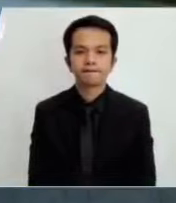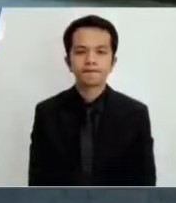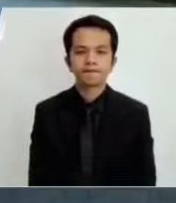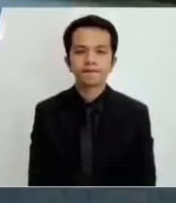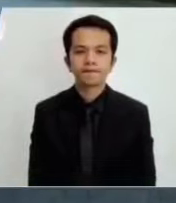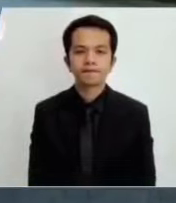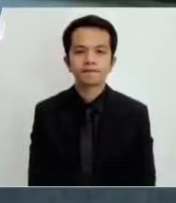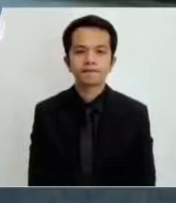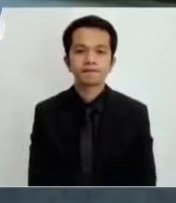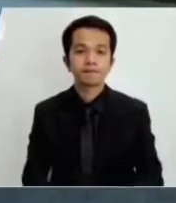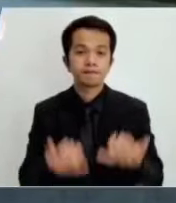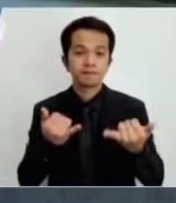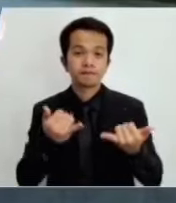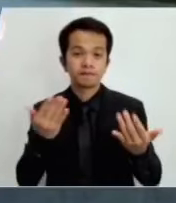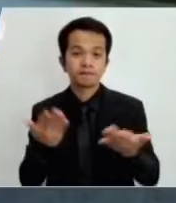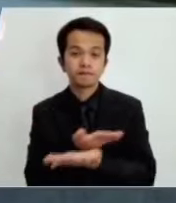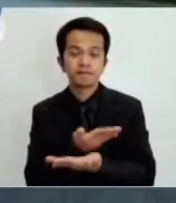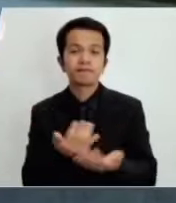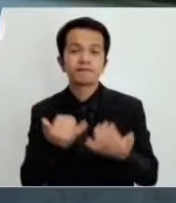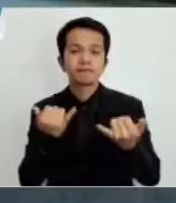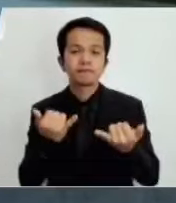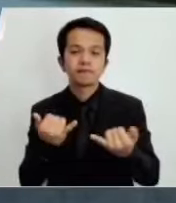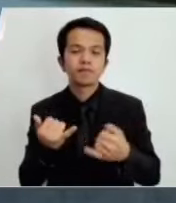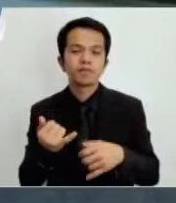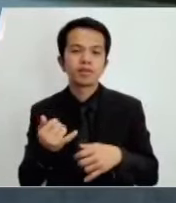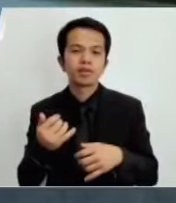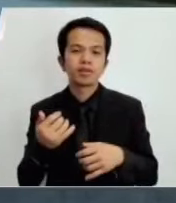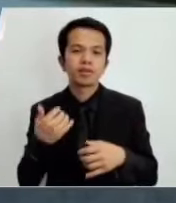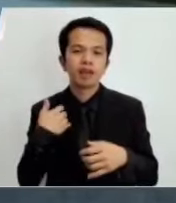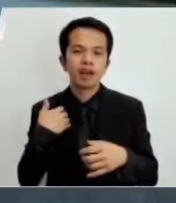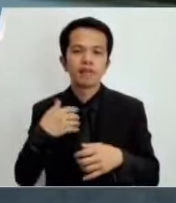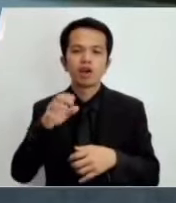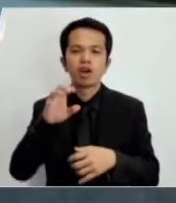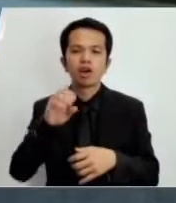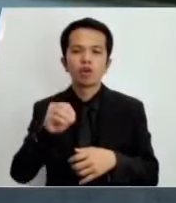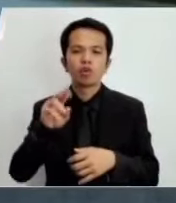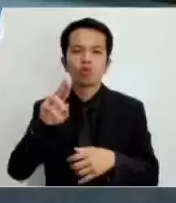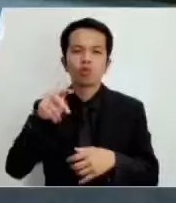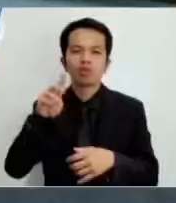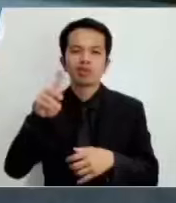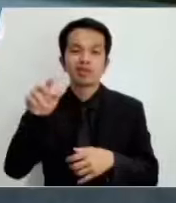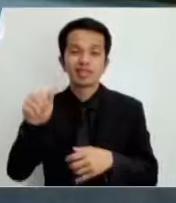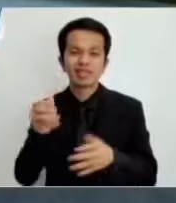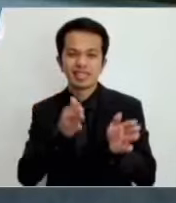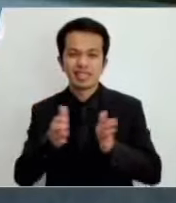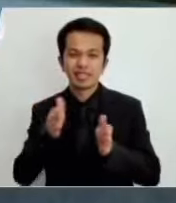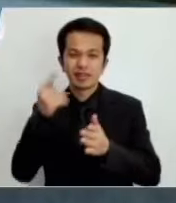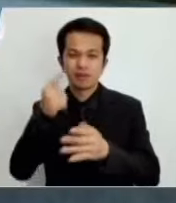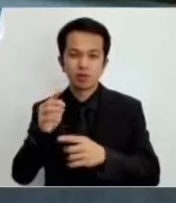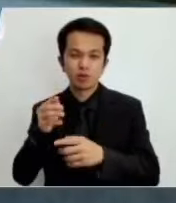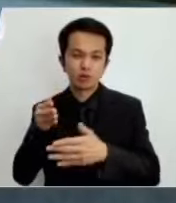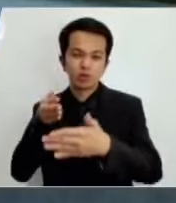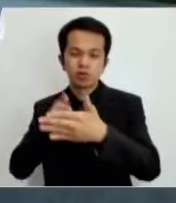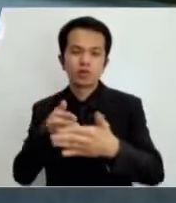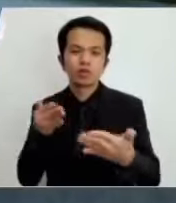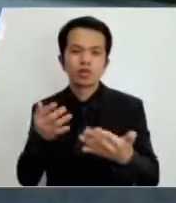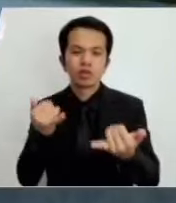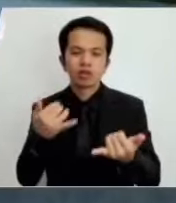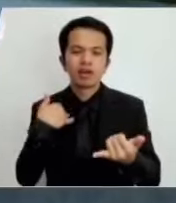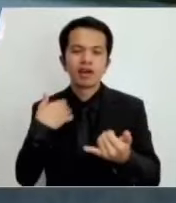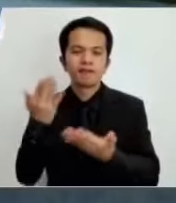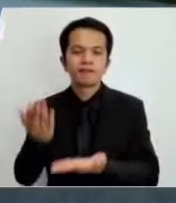Bago sa saksi, sa gitna ng ugong ng kudeta sa mataas na kapulungan, 12 senador ang pumirma sa resolusyong nagbibigay